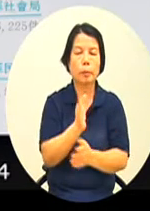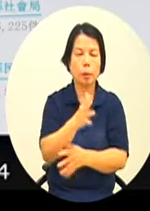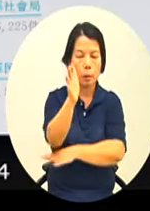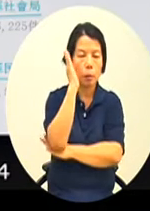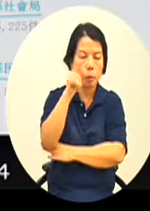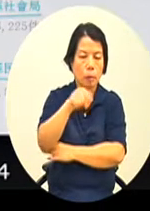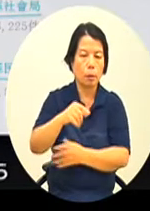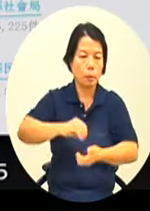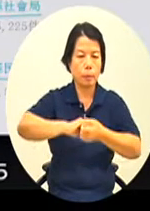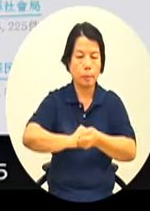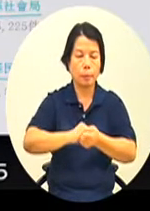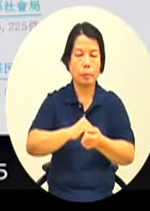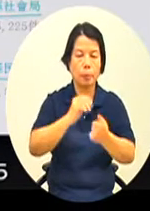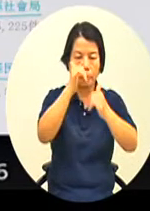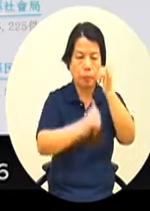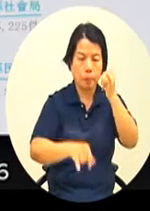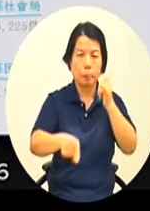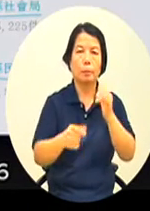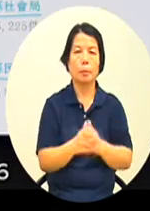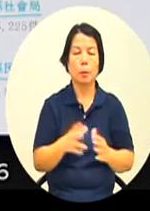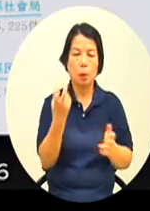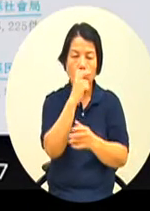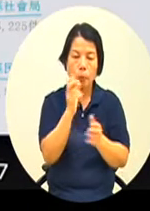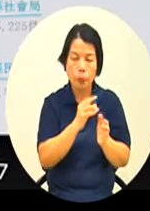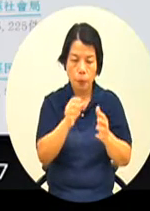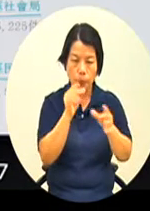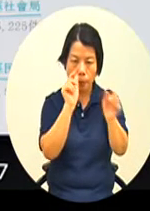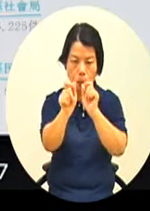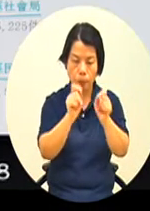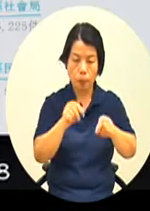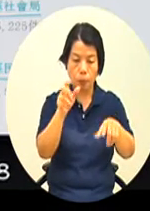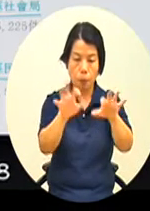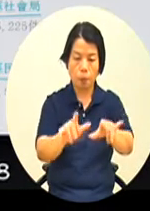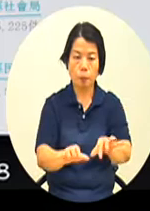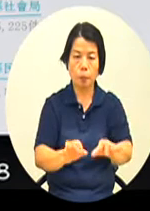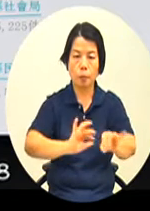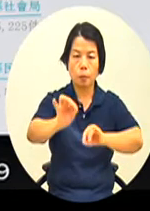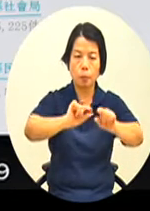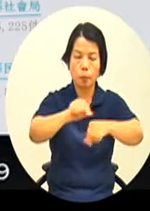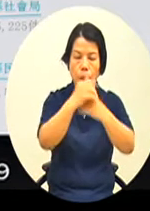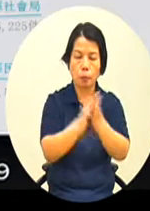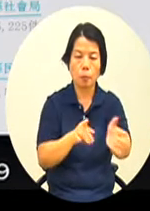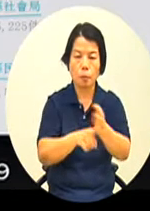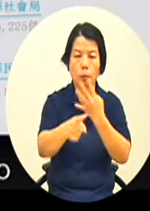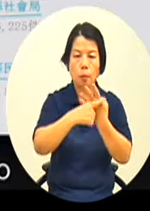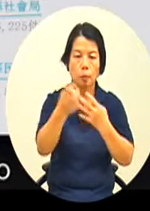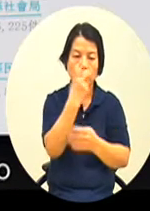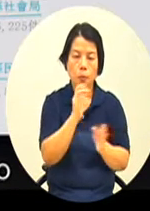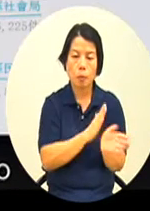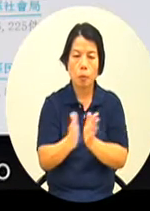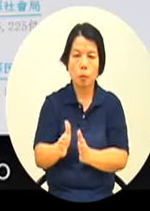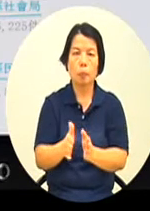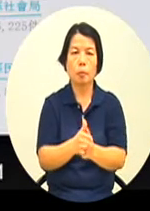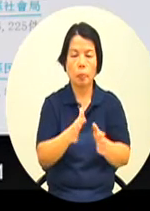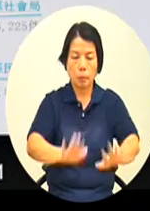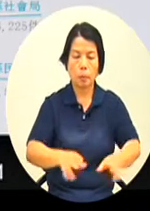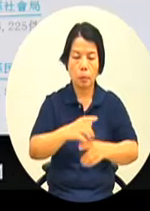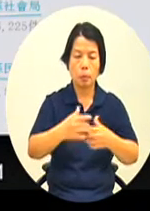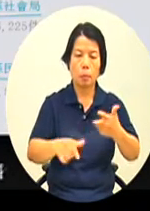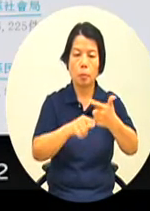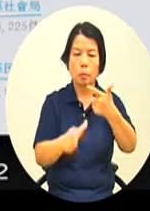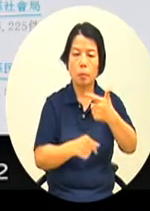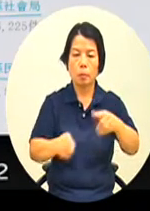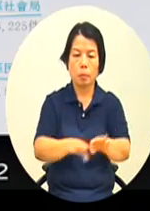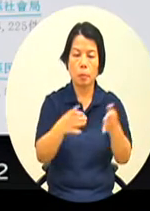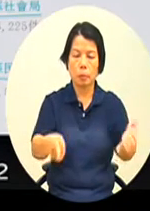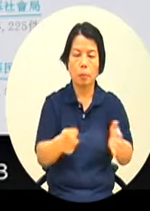制定哦。我们对各局处的档案管理哦，自有一套符合专业的一个管理管考机制哦，所以今年6月开始进行这